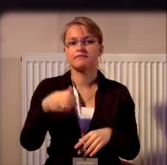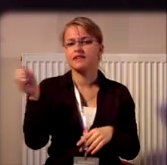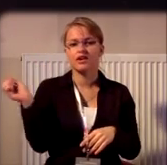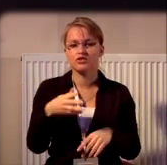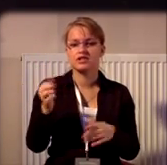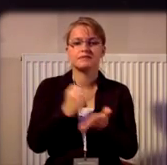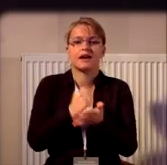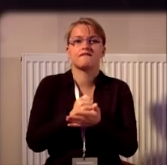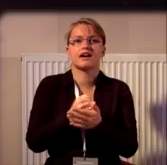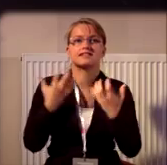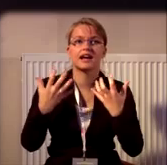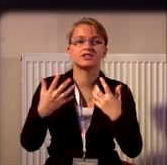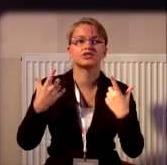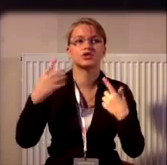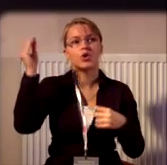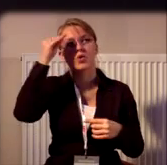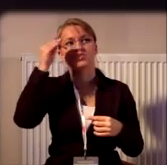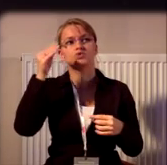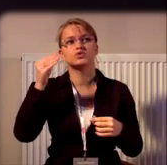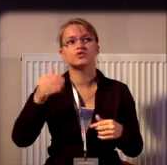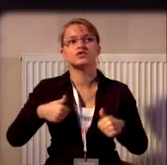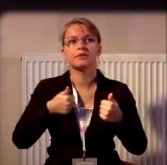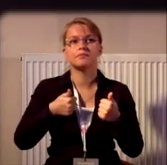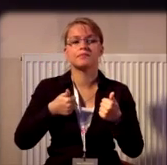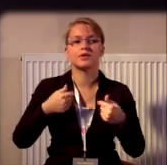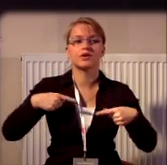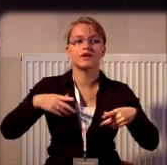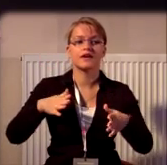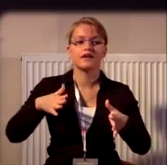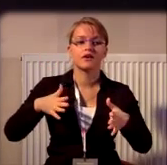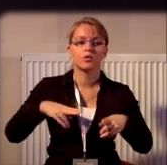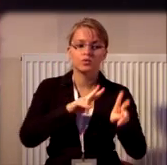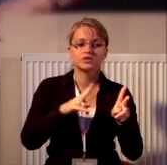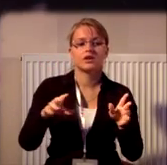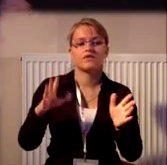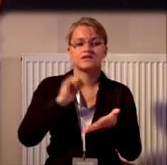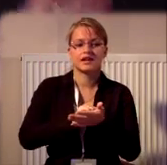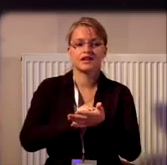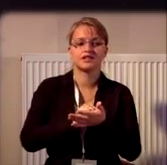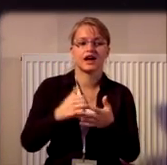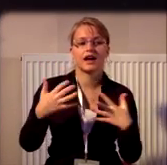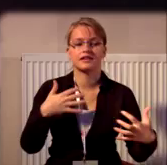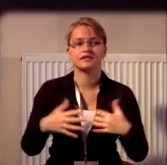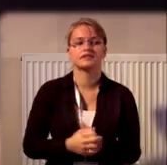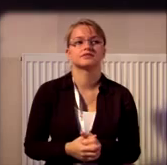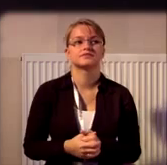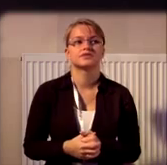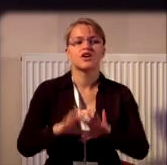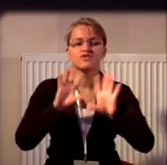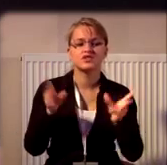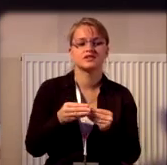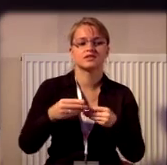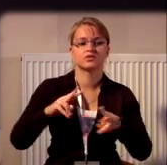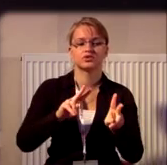zaangażować wszystkich uczniów do udziału w zajęciach artystycznych. Dla nas się to wydawało oczywiste, kapitalne zajęcia, warsztaty, wszyscy biorą